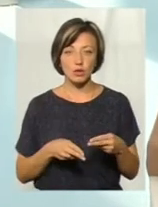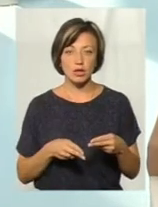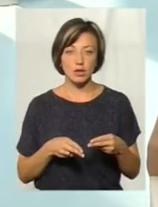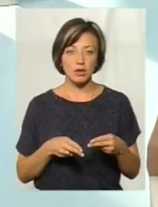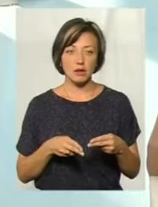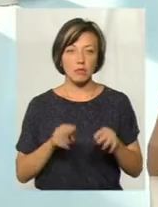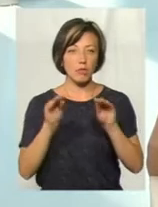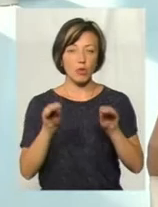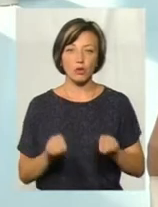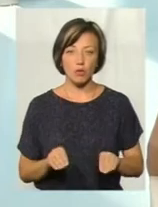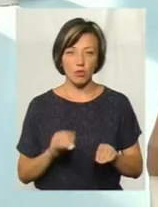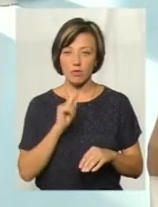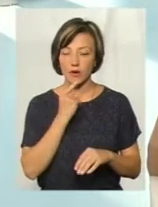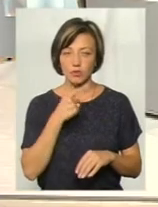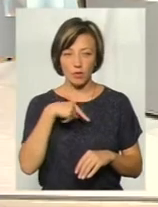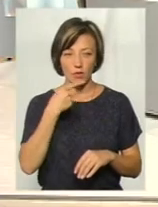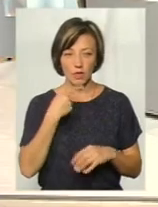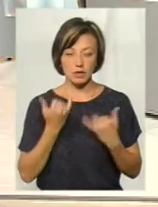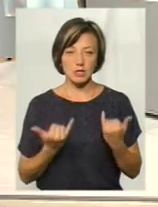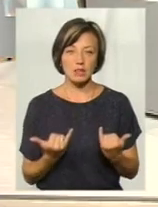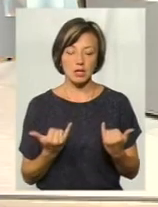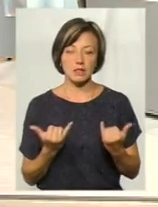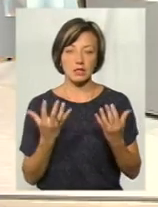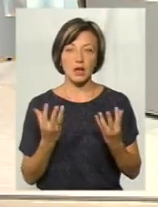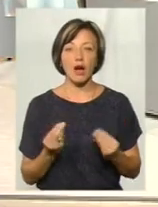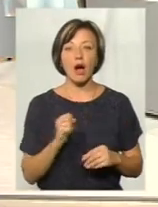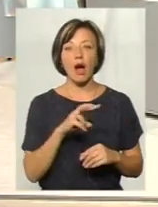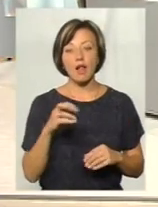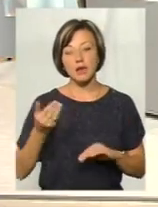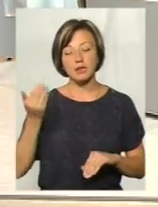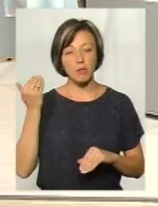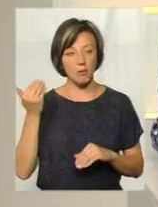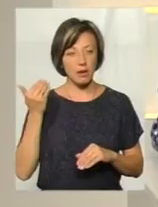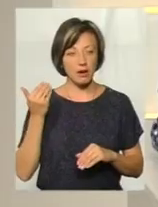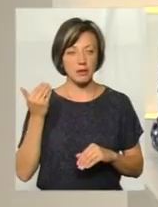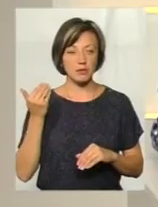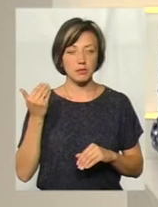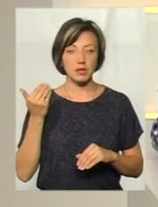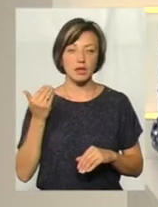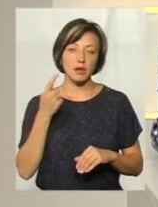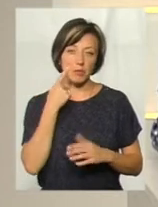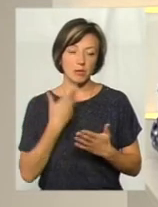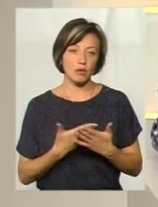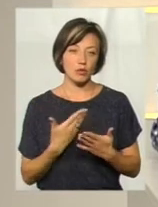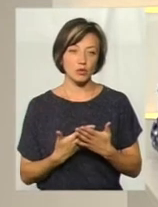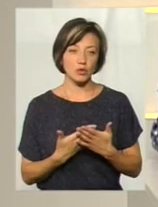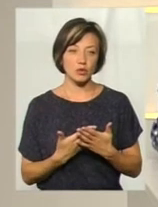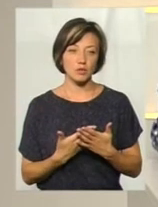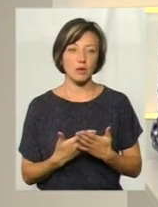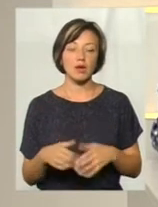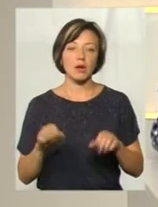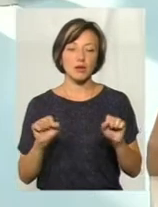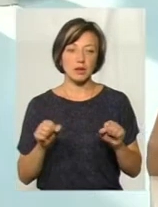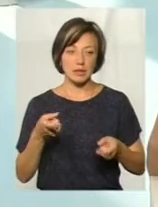складення протоколу важко про це щось говорити зараз на даний час. Але за попередніми такими припущеннями нашими, все ж таки